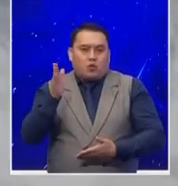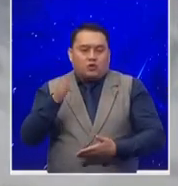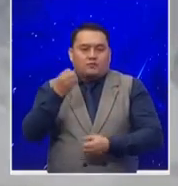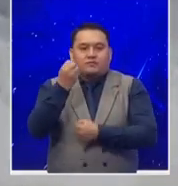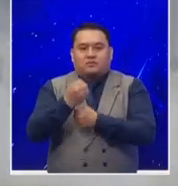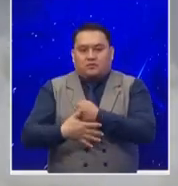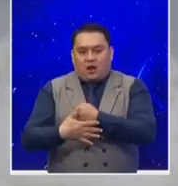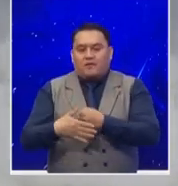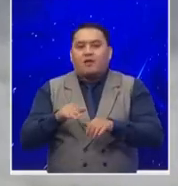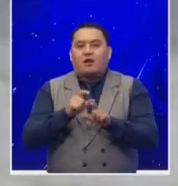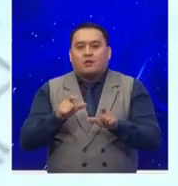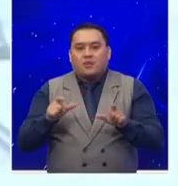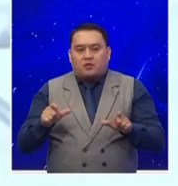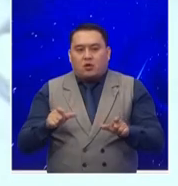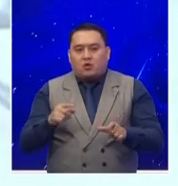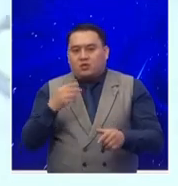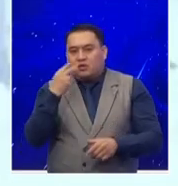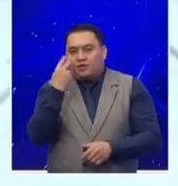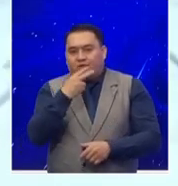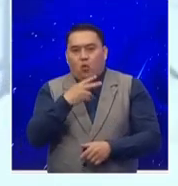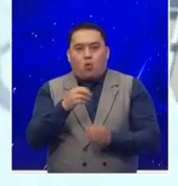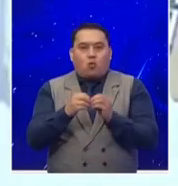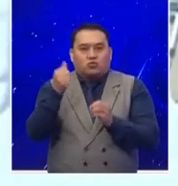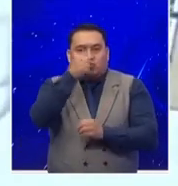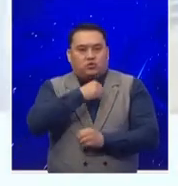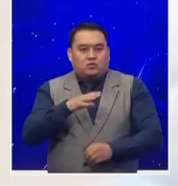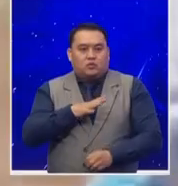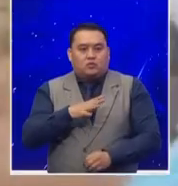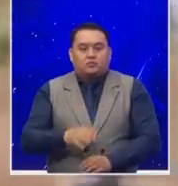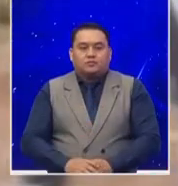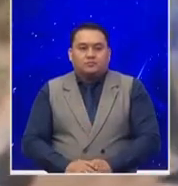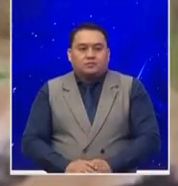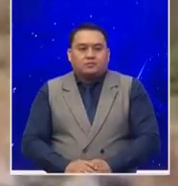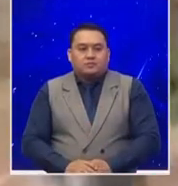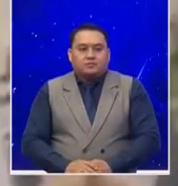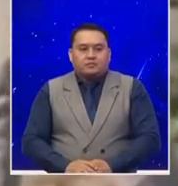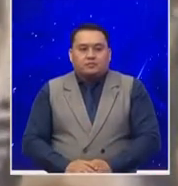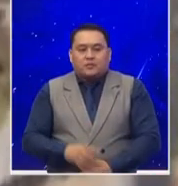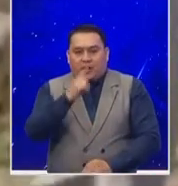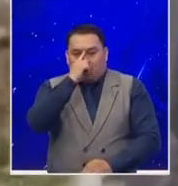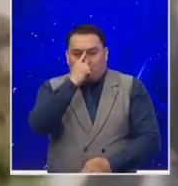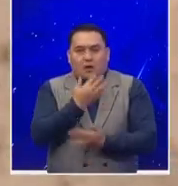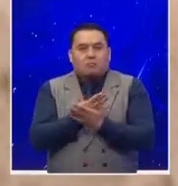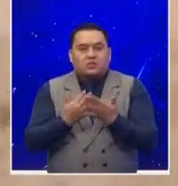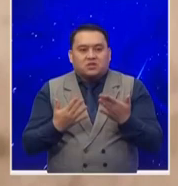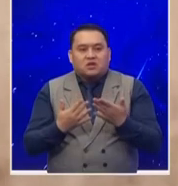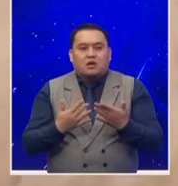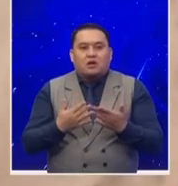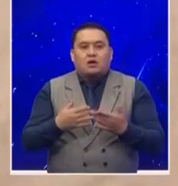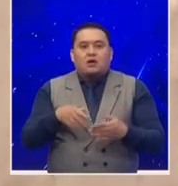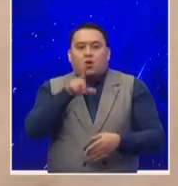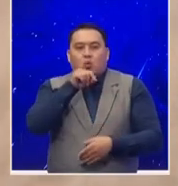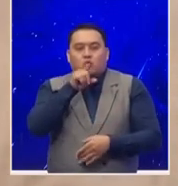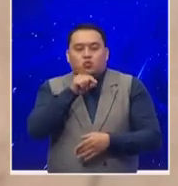астанасы Мадрид тұрғындарының қарды көрмегеніне 10 жыл болған. Үндістанның бірнеше аймағында мыңдаған құс